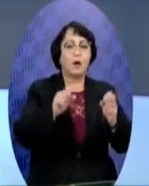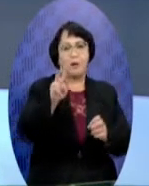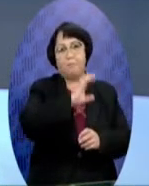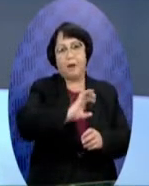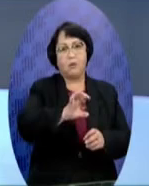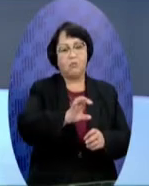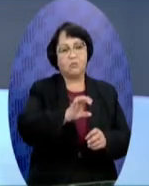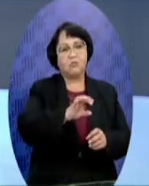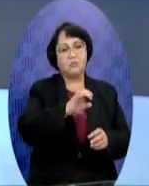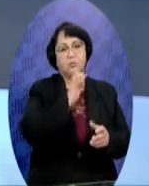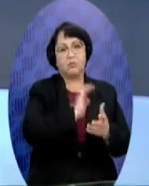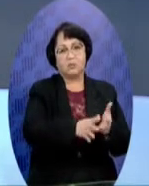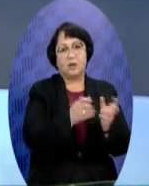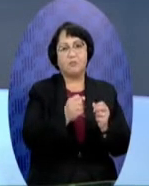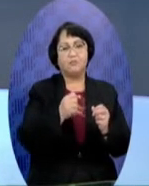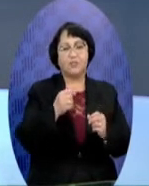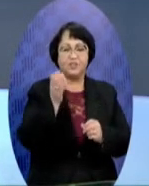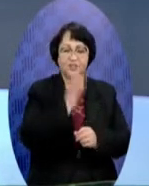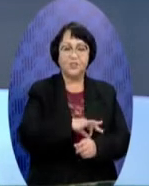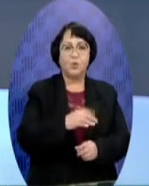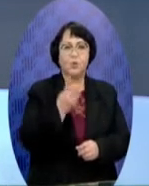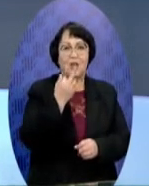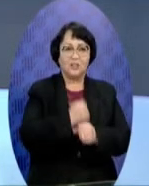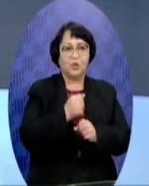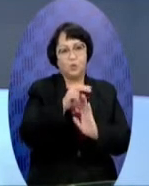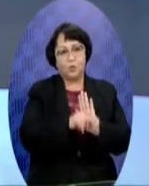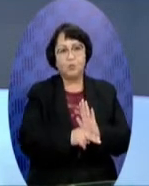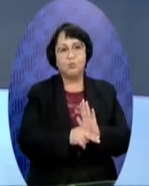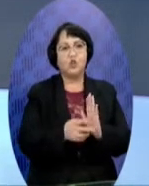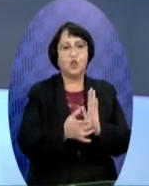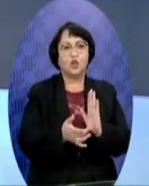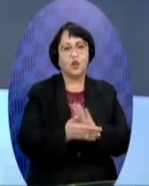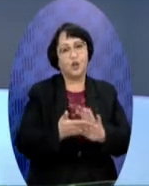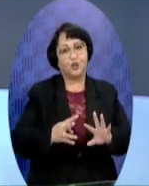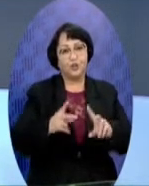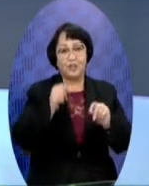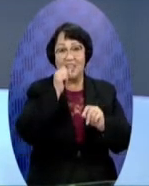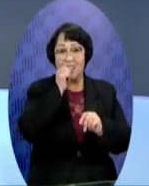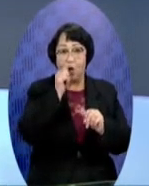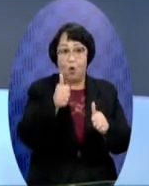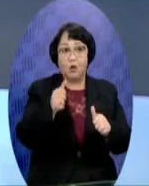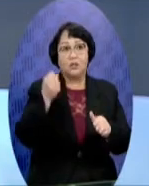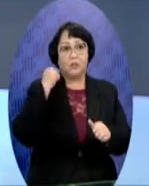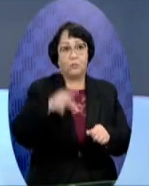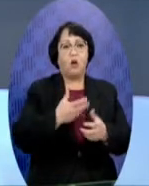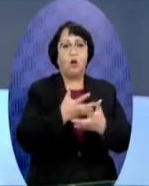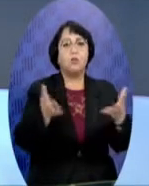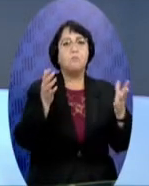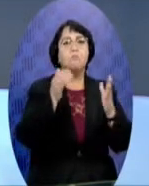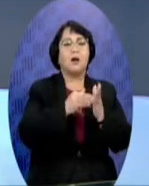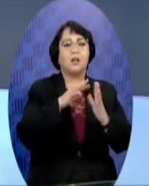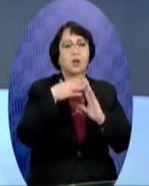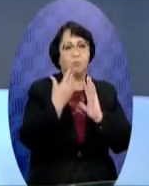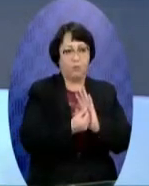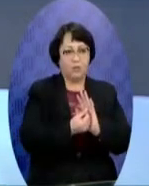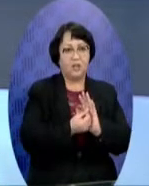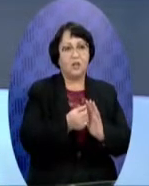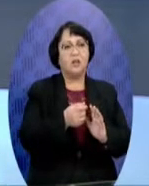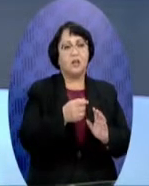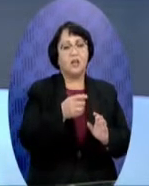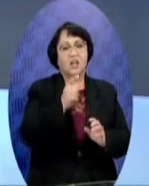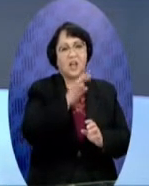Хэрэв эдгээр том хэрэглэгчид үйл ажиллагааны горим технологийн шинжлэх замаар багахан хувийн хэмнэлт хийж чадах юм бол олон мянган өрхийн хэрэглэнээс ч илүү эрчим хүч